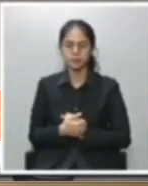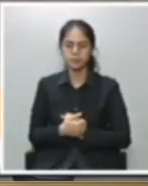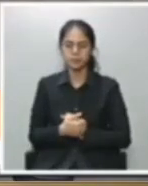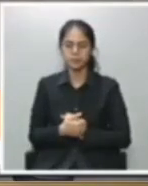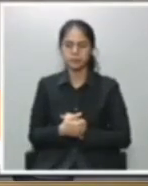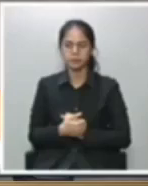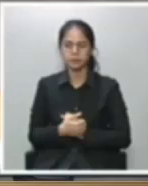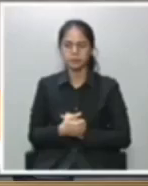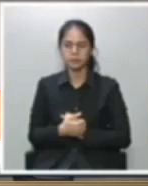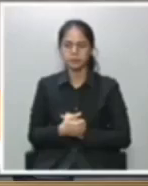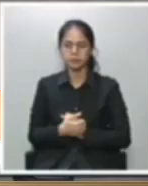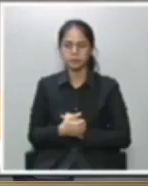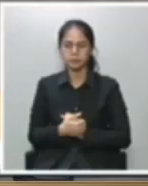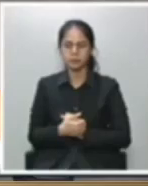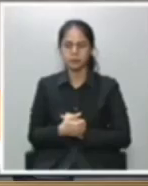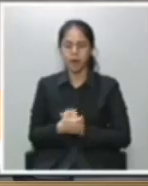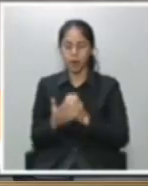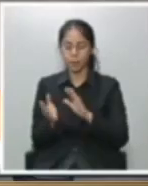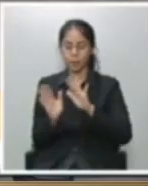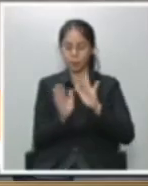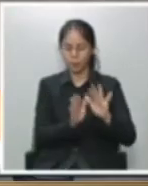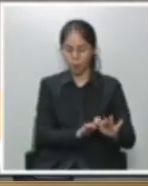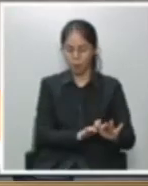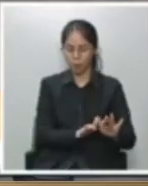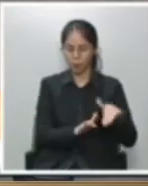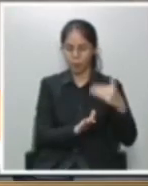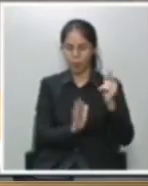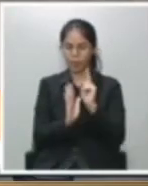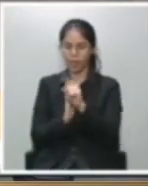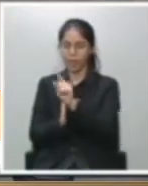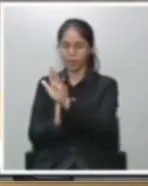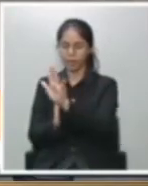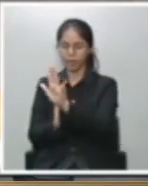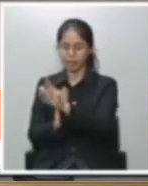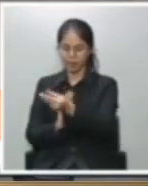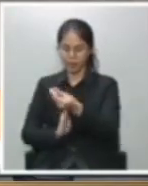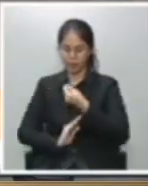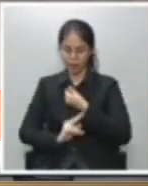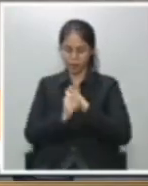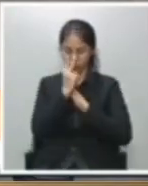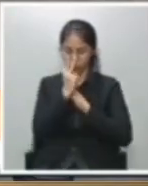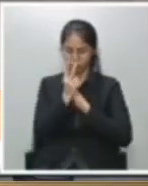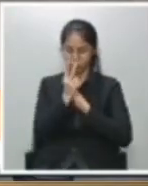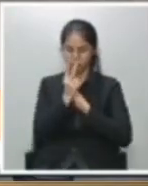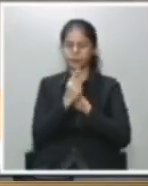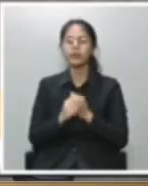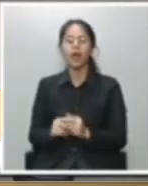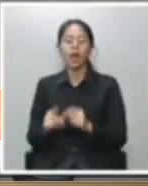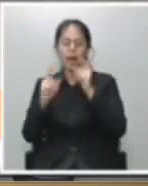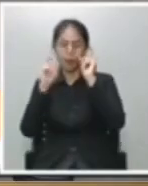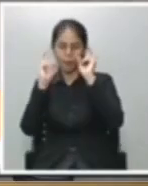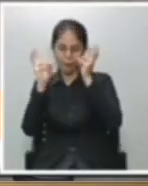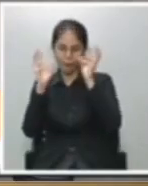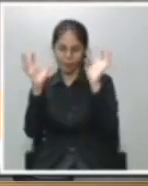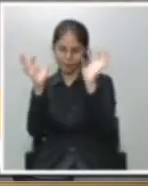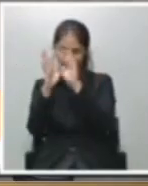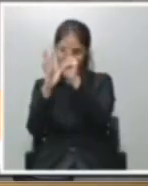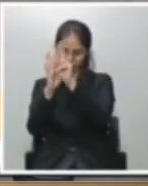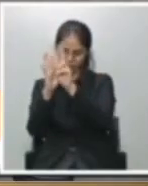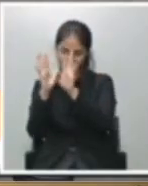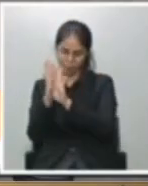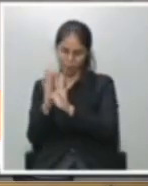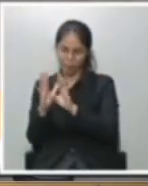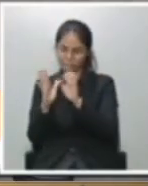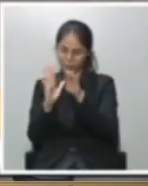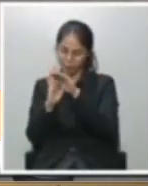ระวังตรงนี้ไว้เท่านี้ก่อนหรือเวลา5นาทีเนี่ยกลับไปดูเรื่องกระบวนการยุติธรรมท่านครับรัฐธร